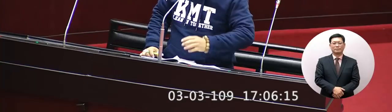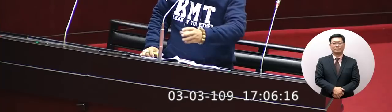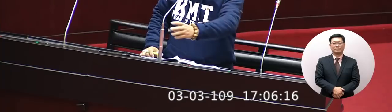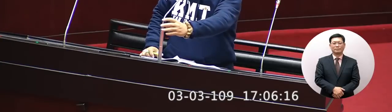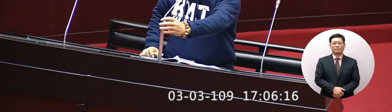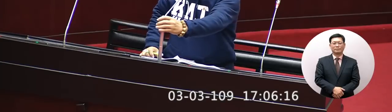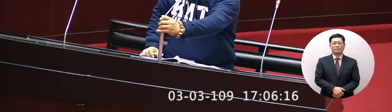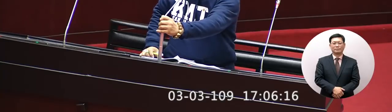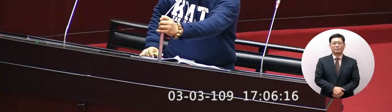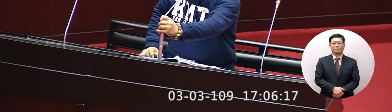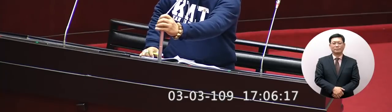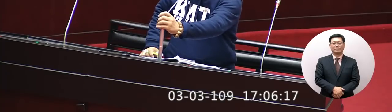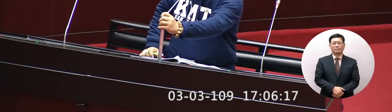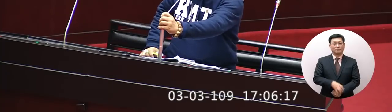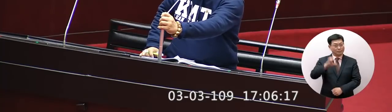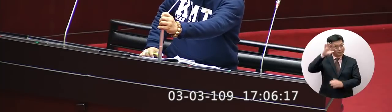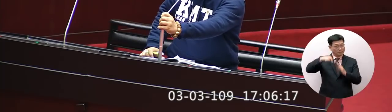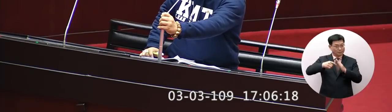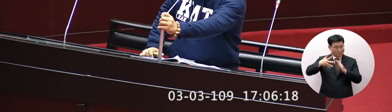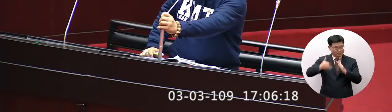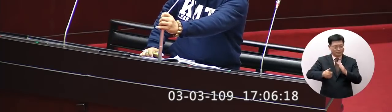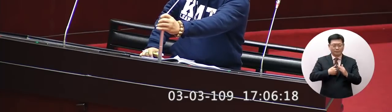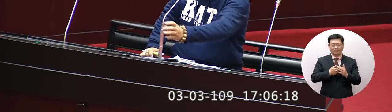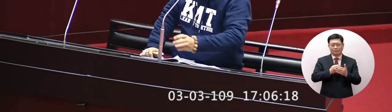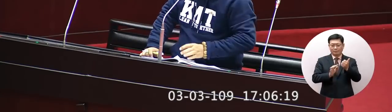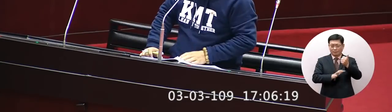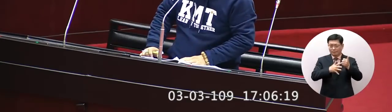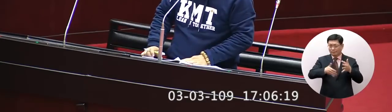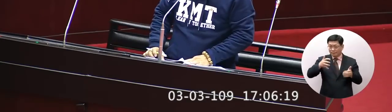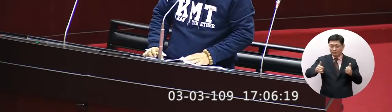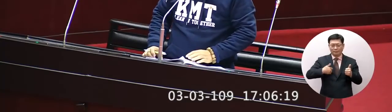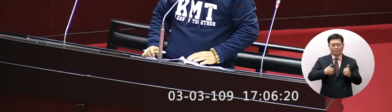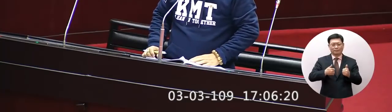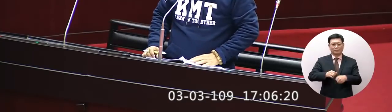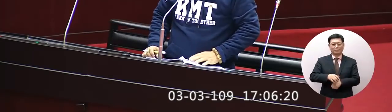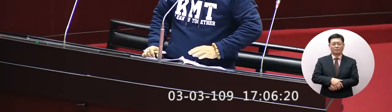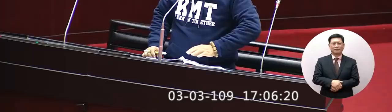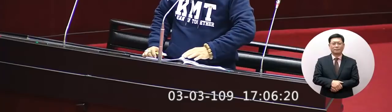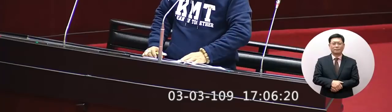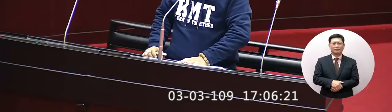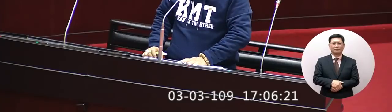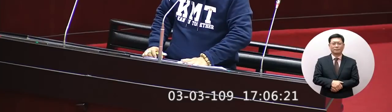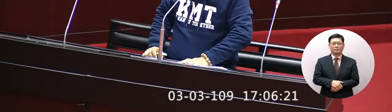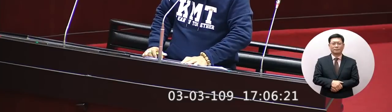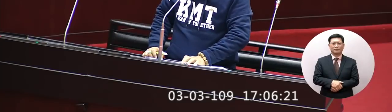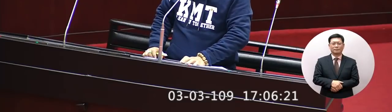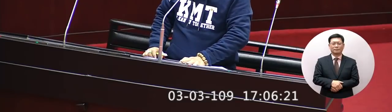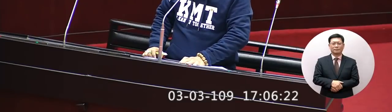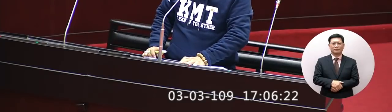其苏院长啊，各部委所长、各位同仁哈，